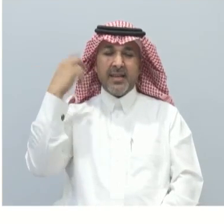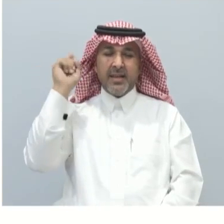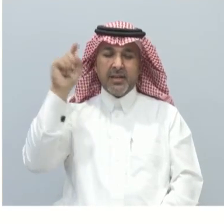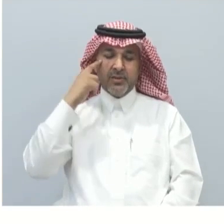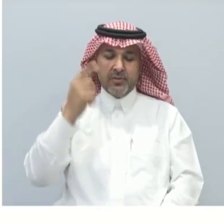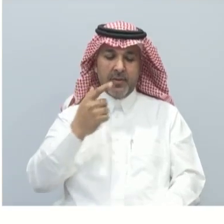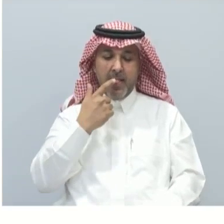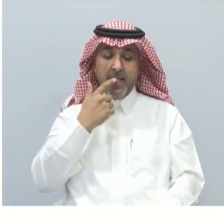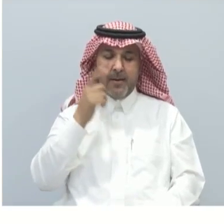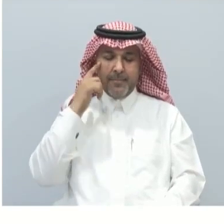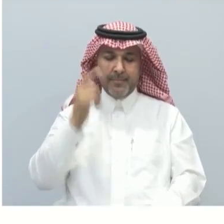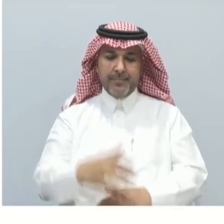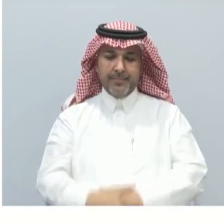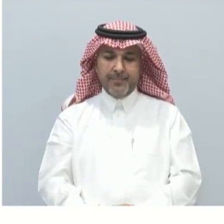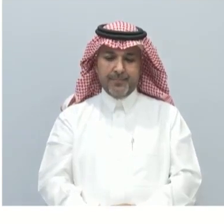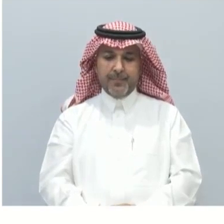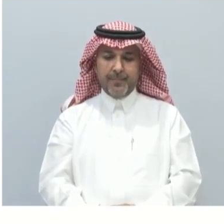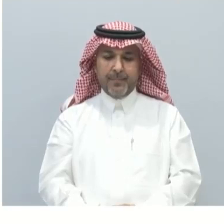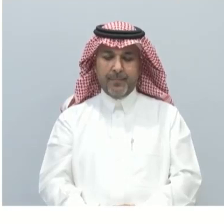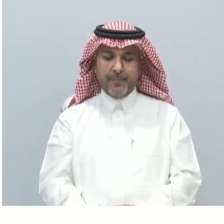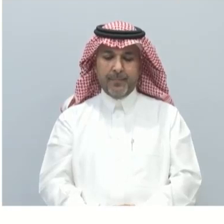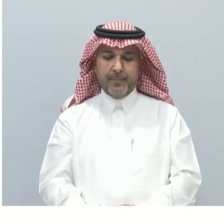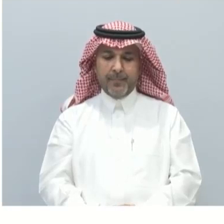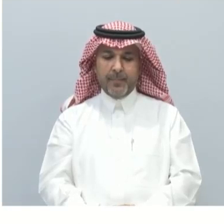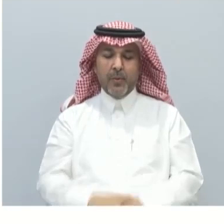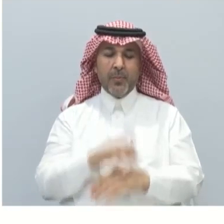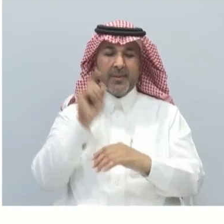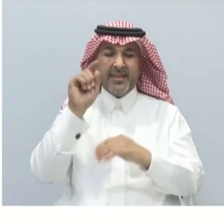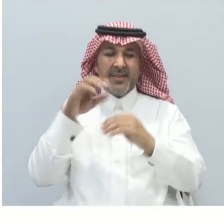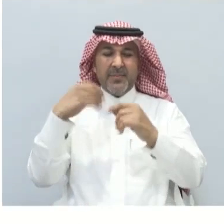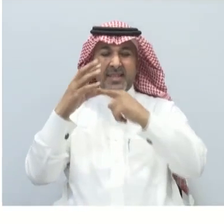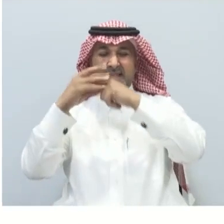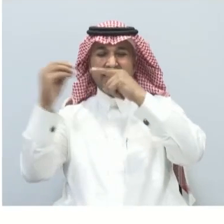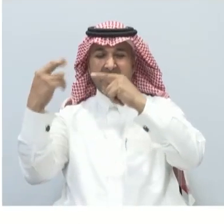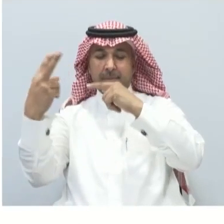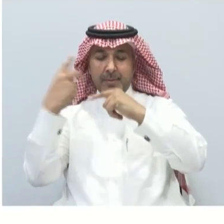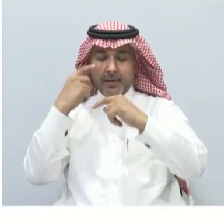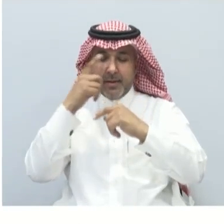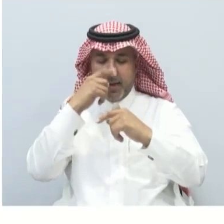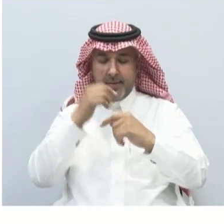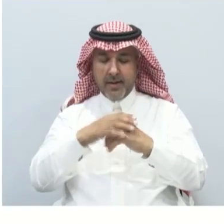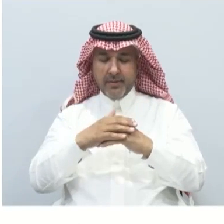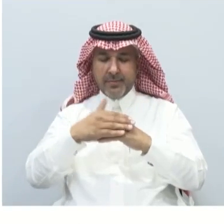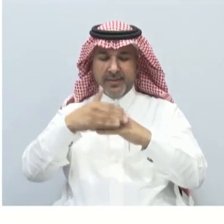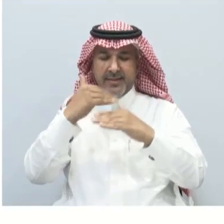اثنين جنب الاكس هذه صح ولا لا فهذه تعطيني ايش انسحاب افقي